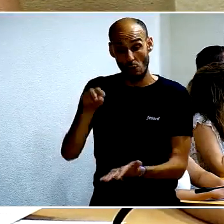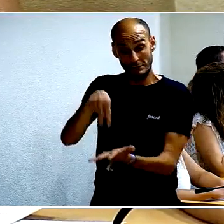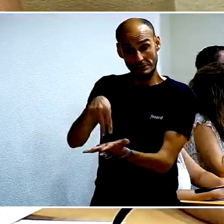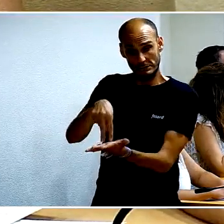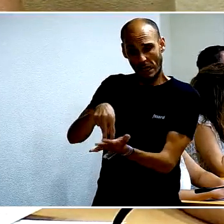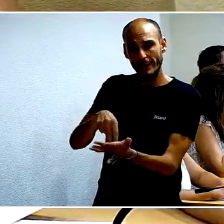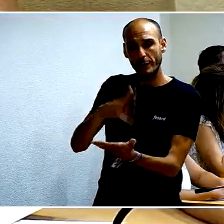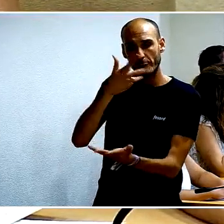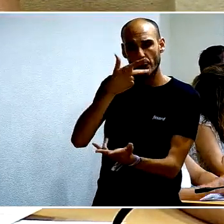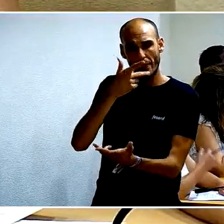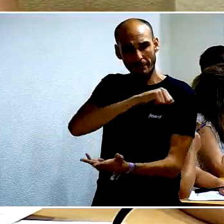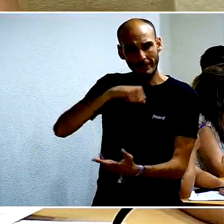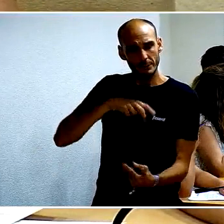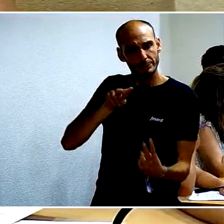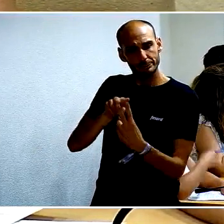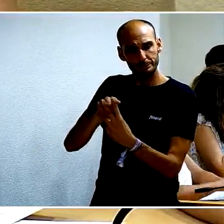personalment en barca